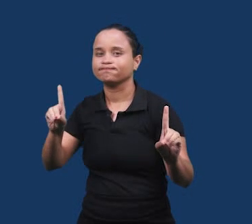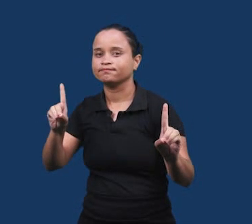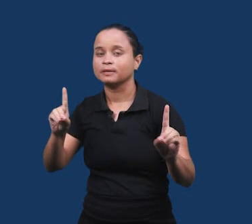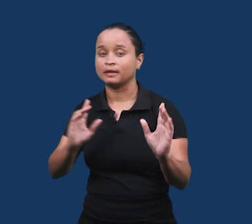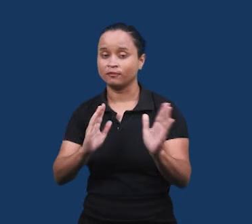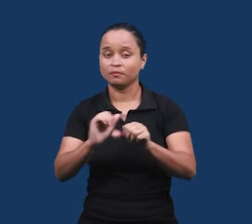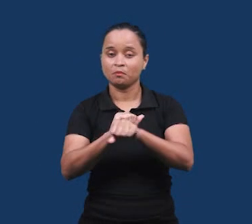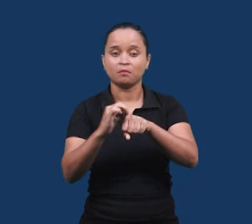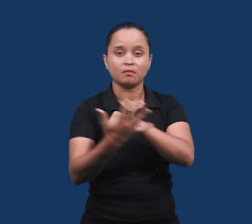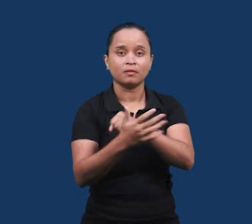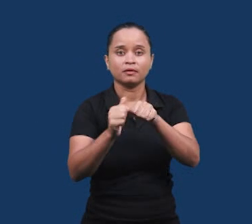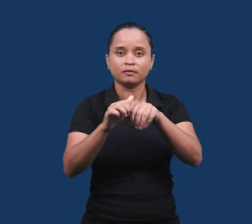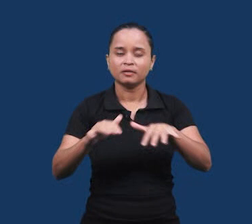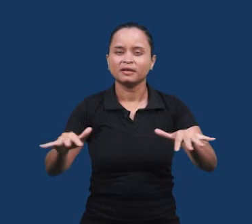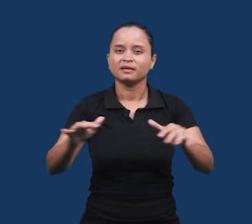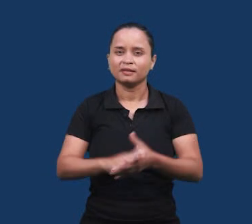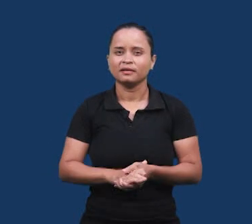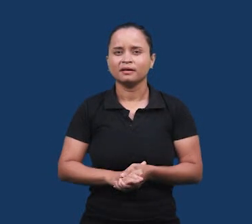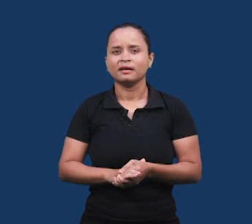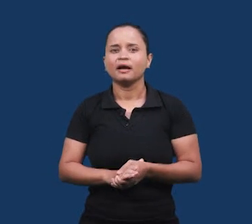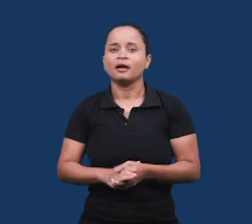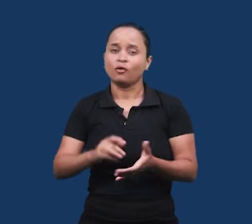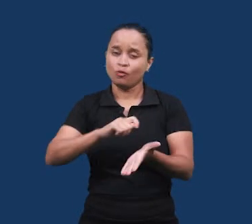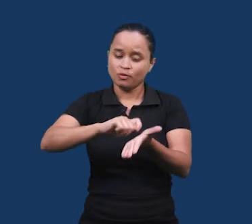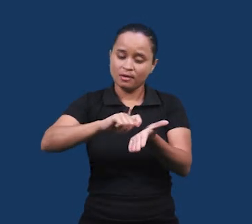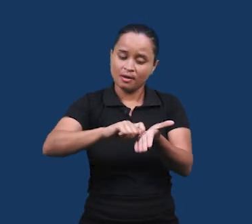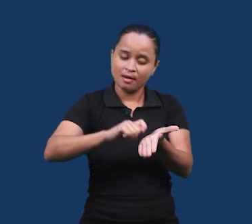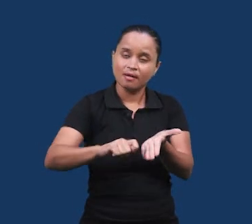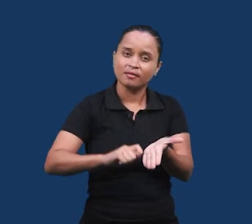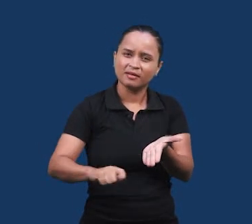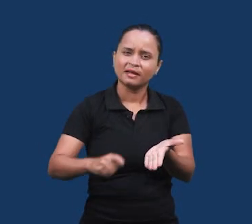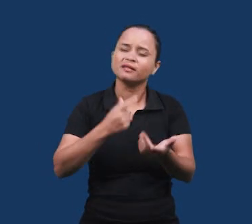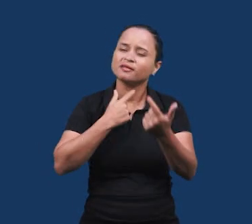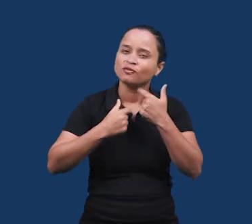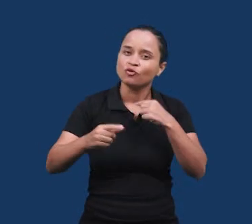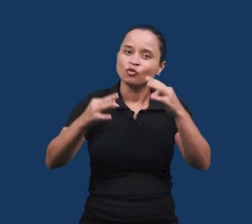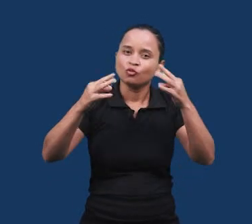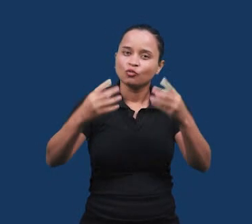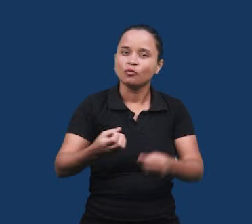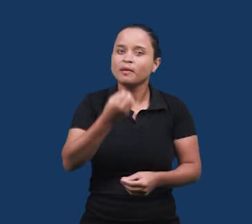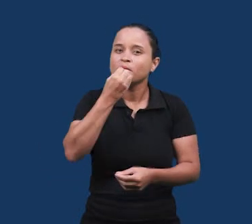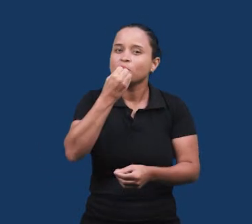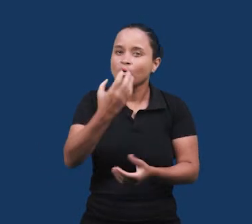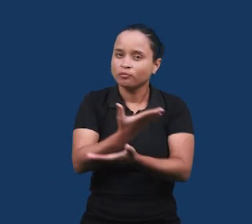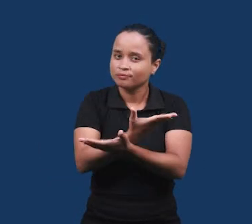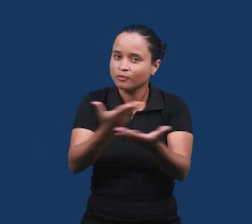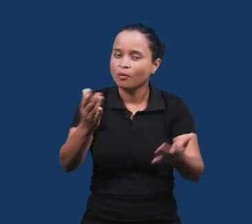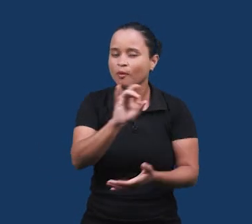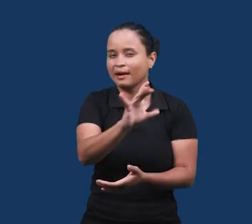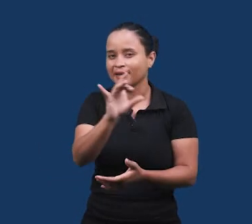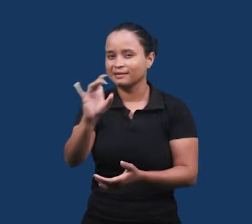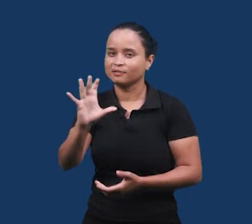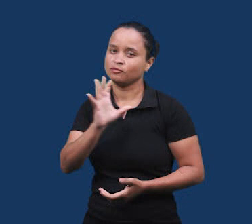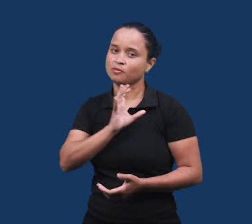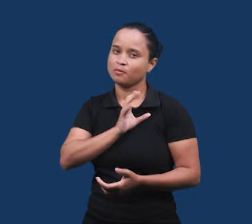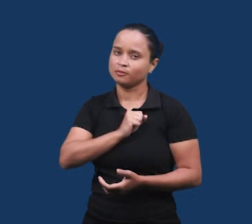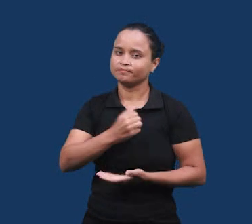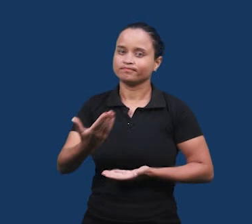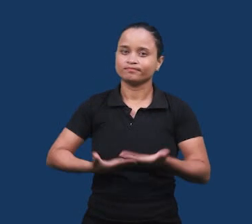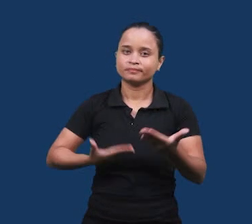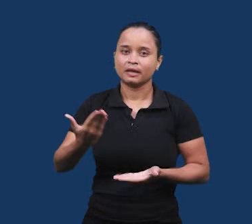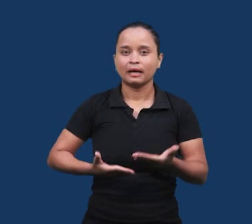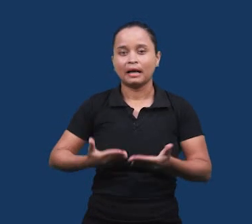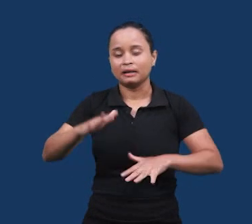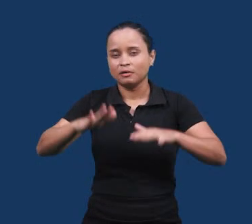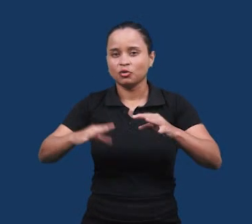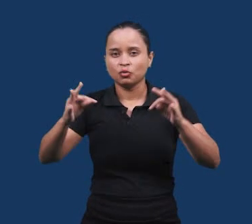aussi d'avoir pris récemment l'Église, j'écris les bien-aimés en souhaitant que tout se passe bien avec chacun de vous, indépendamment de tout ce